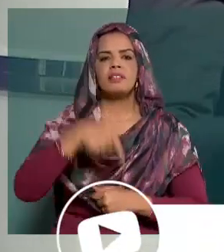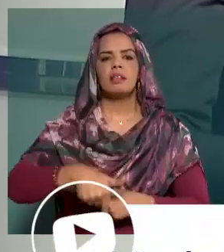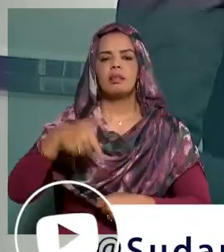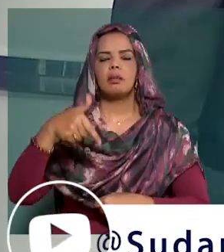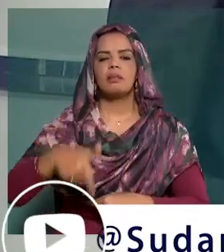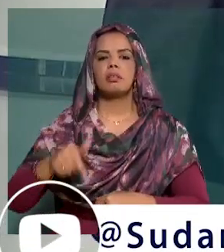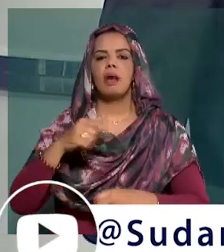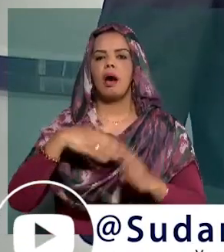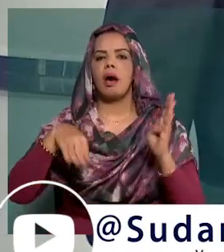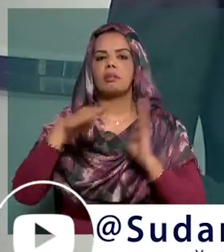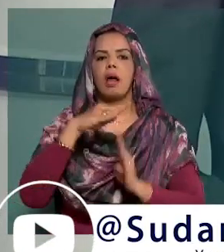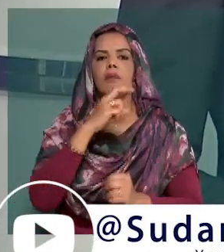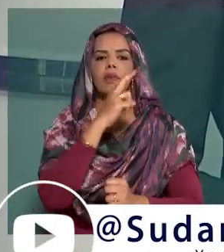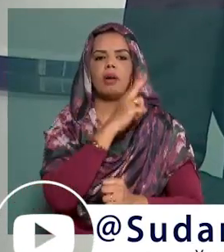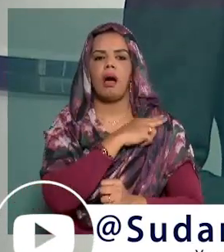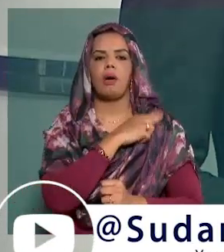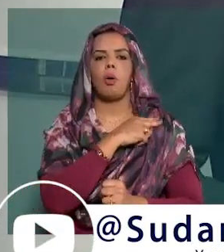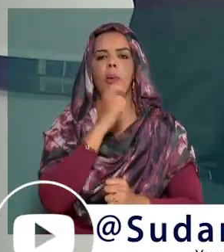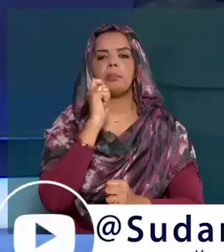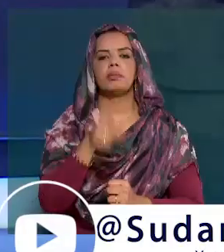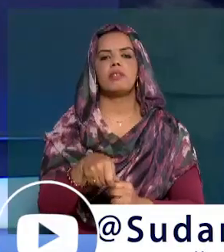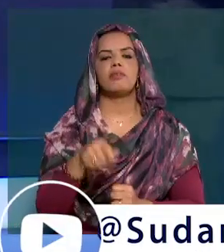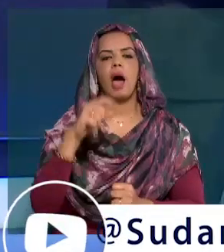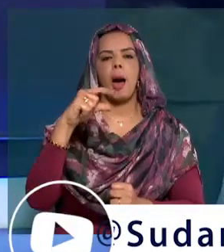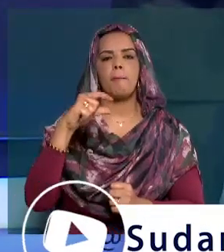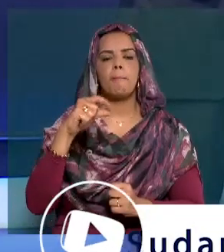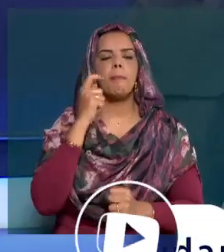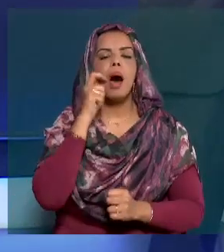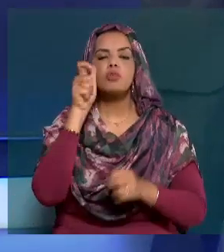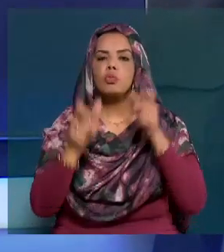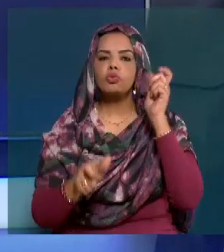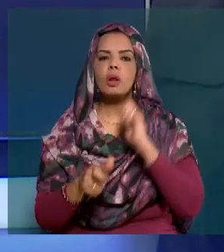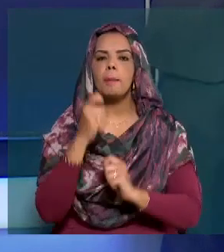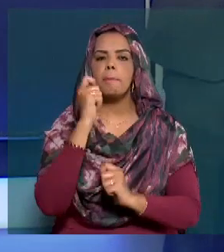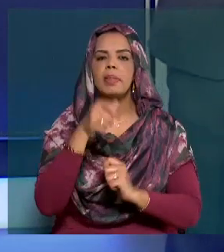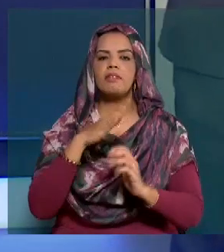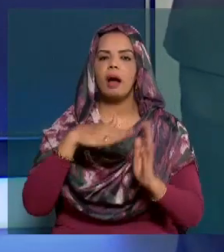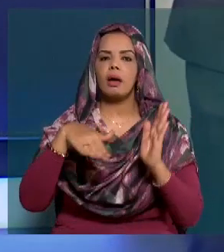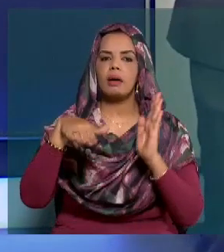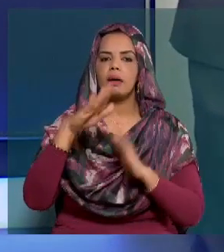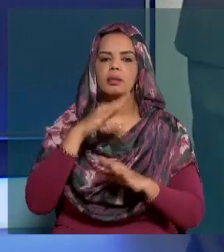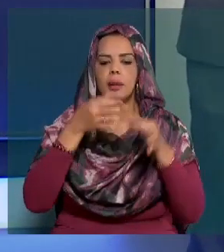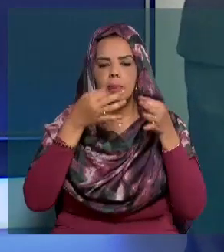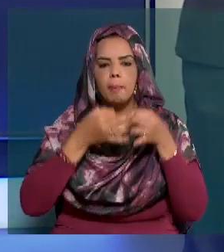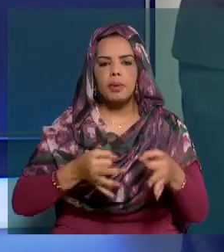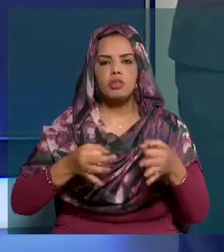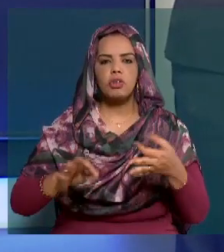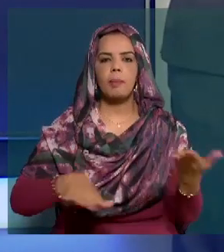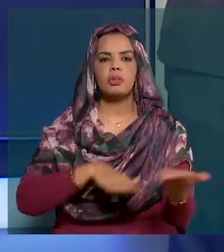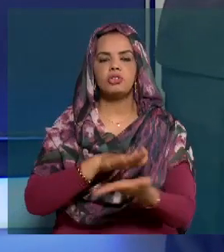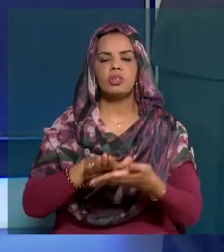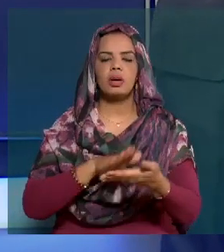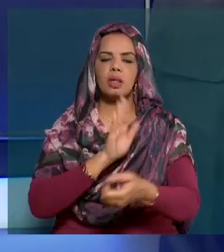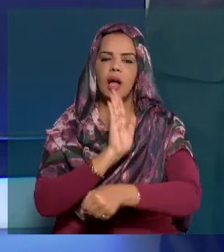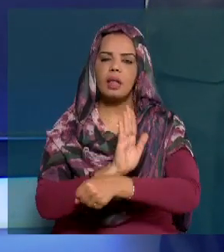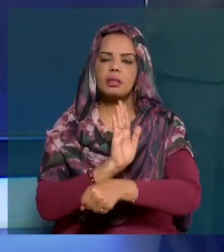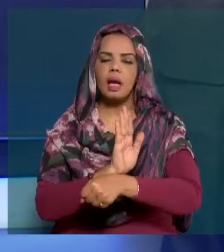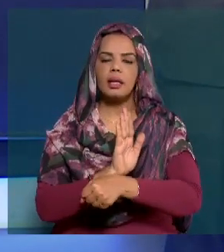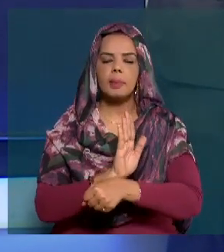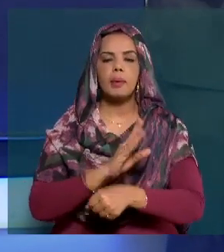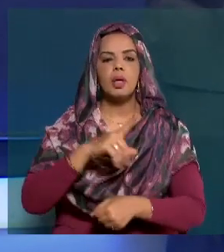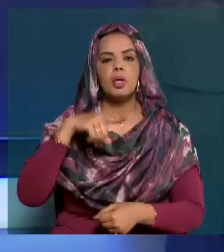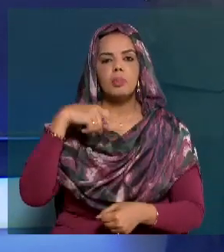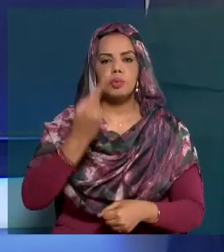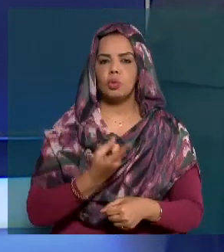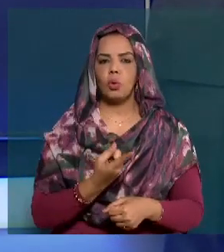تنفقه الدولة على التعليم. يشرح النور مشاكل التعليم في العملية التعليمية فيقول: